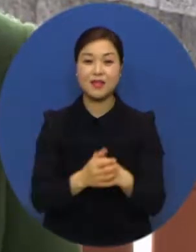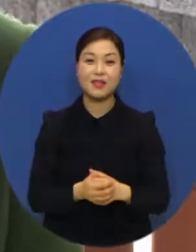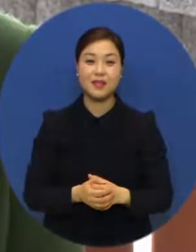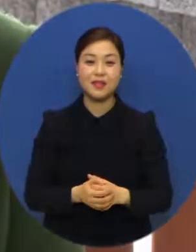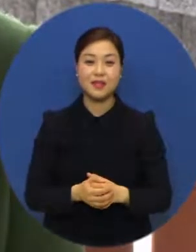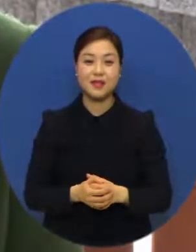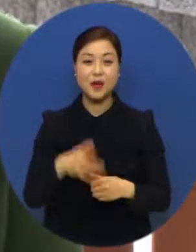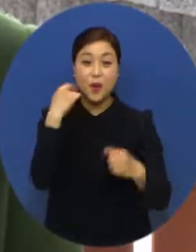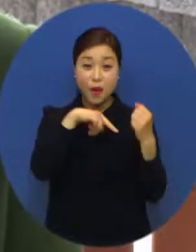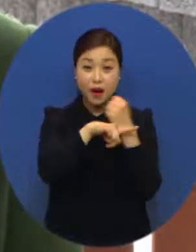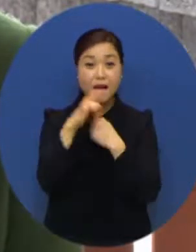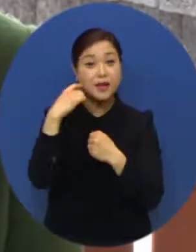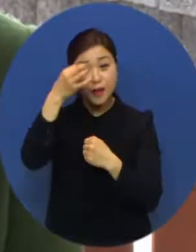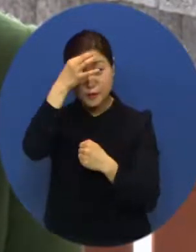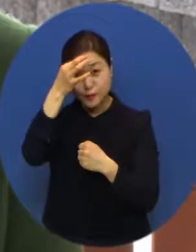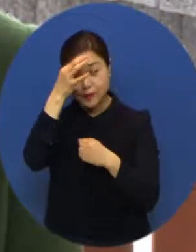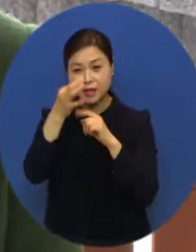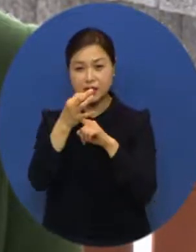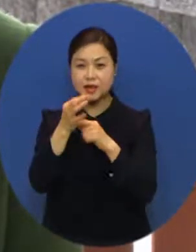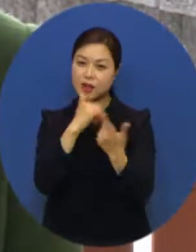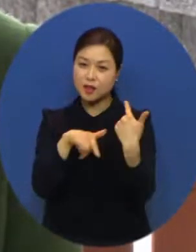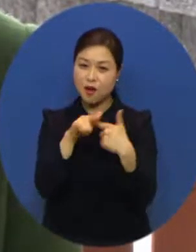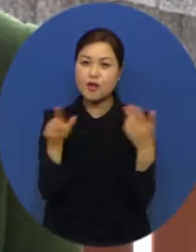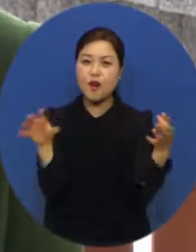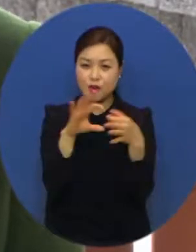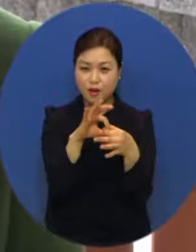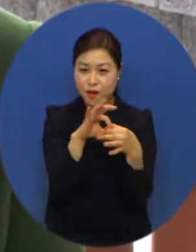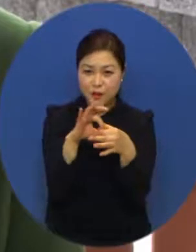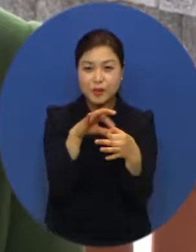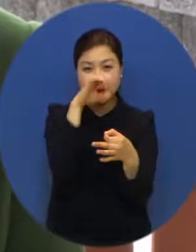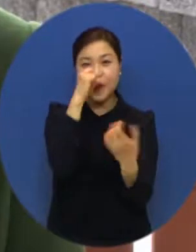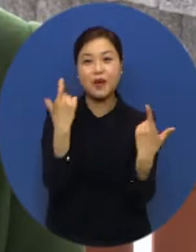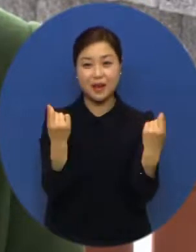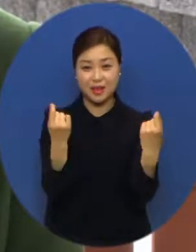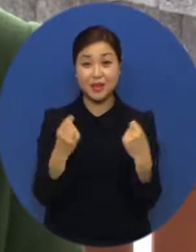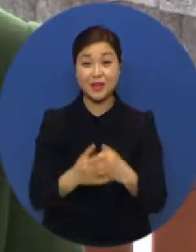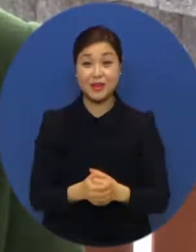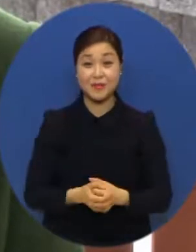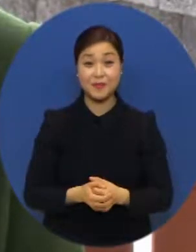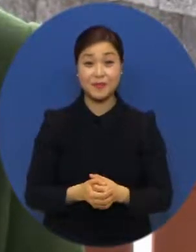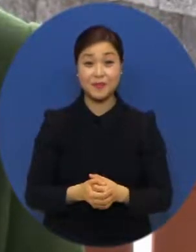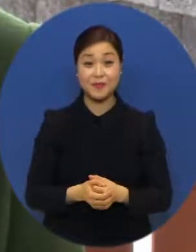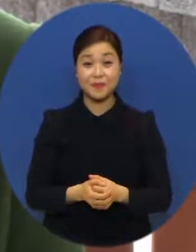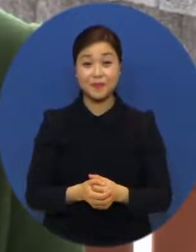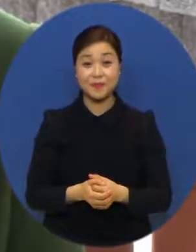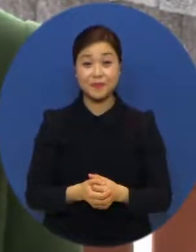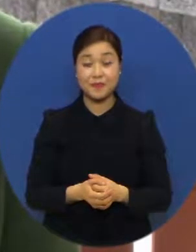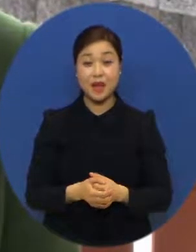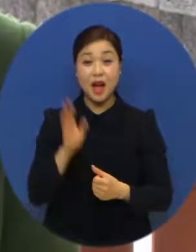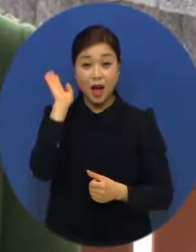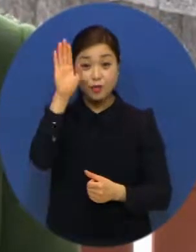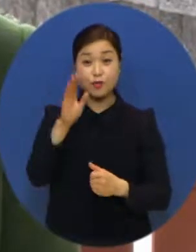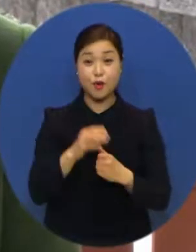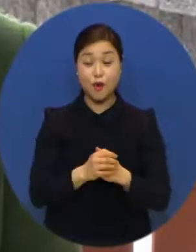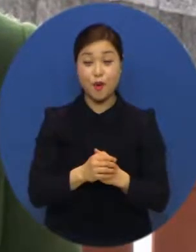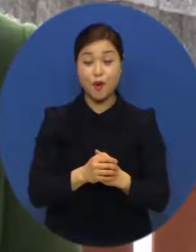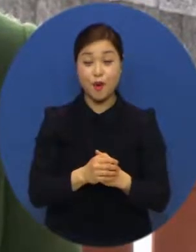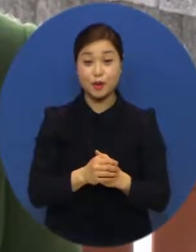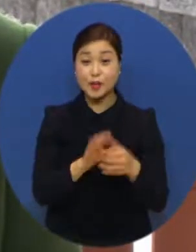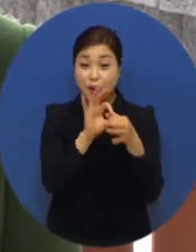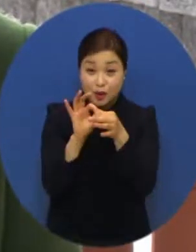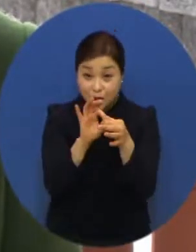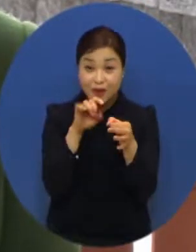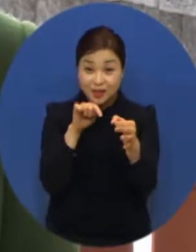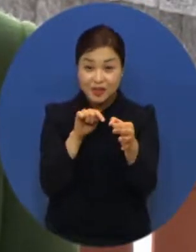네. 과학과 예술이 좀 더 만나게 되지 않을까 싶고요. 그 속에서 저희들이 앞으로 먹고 살아가야 할 네.